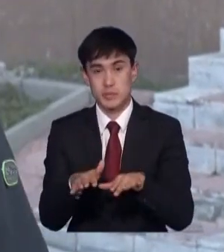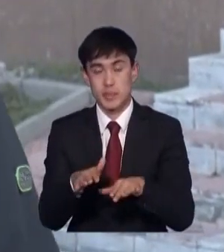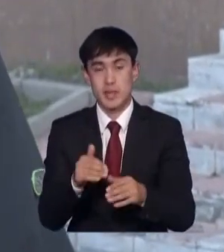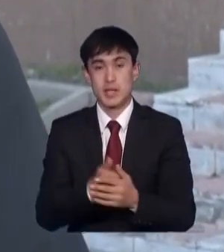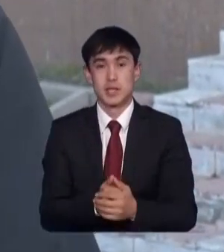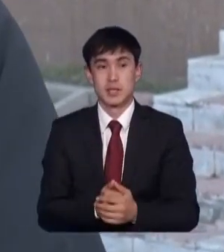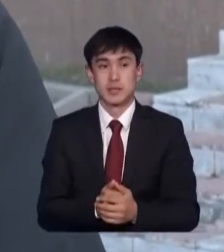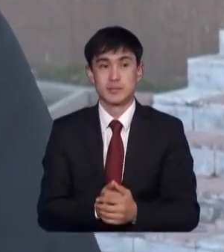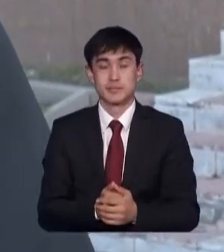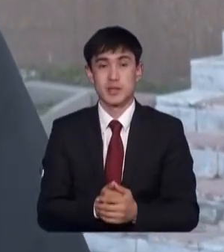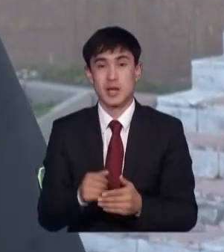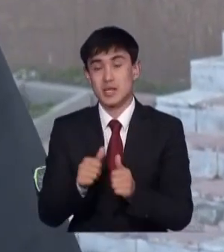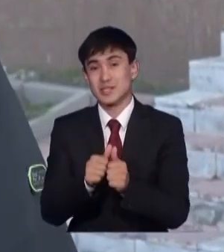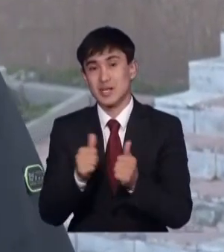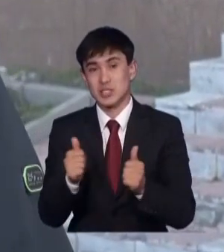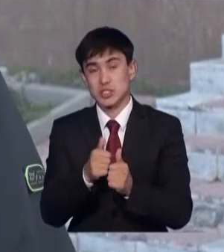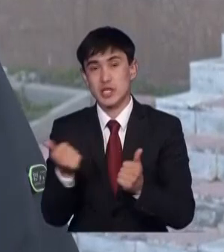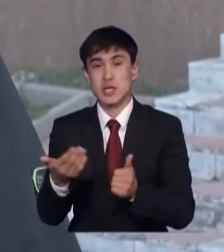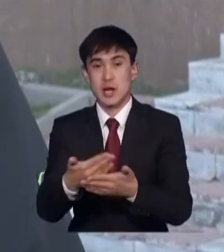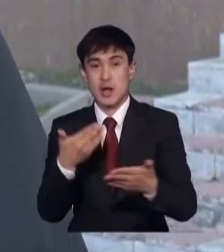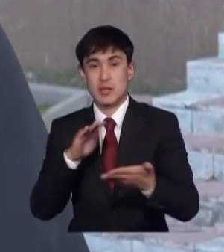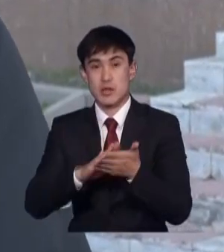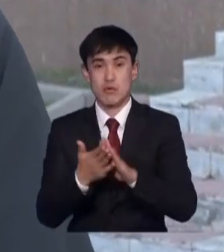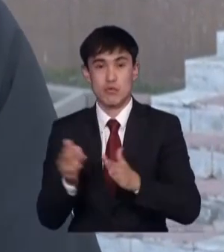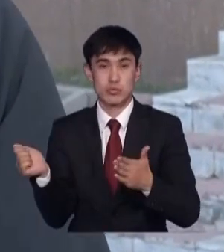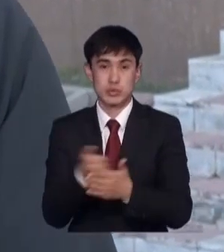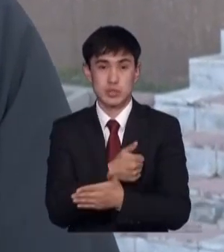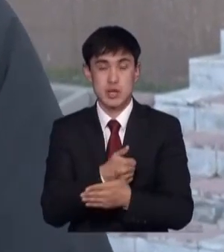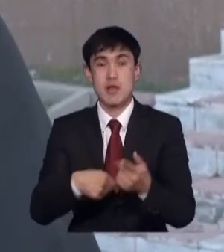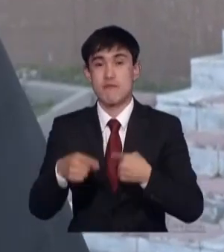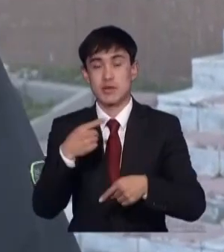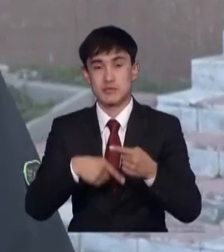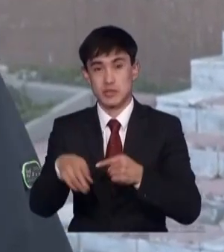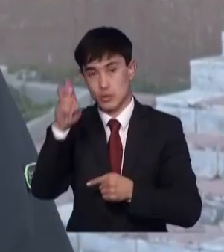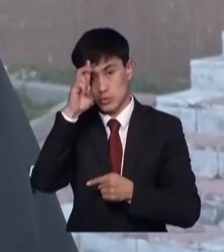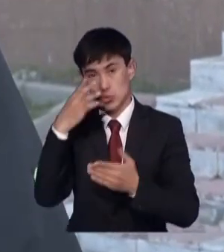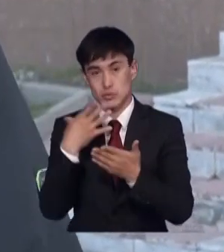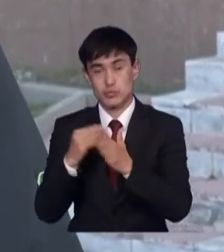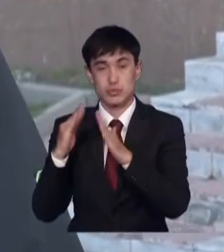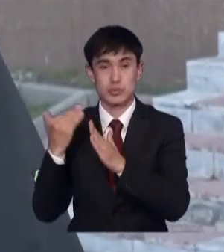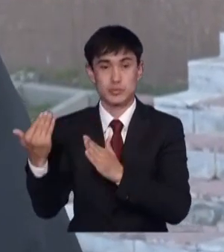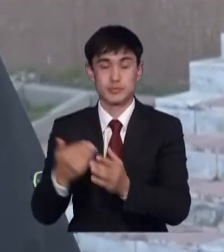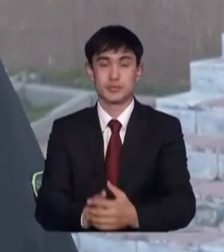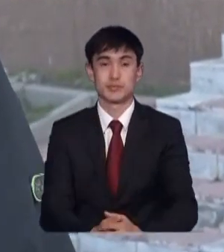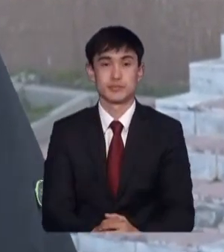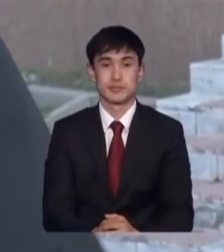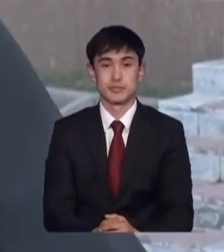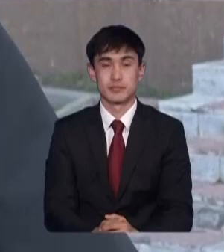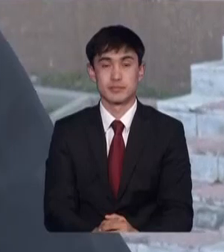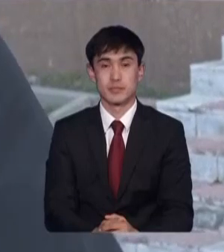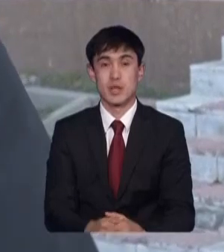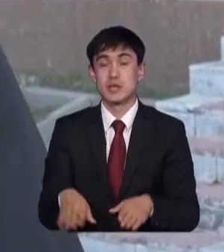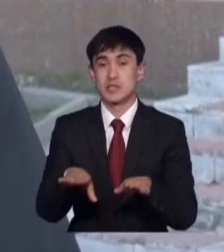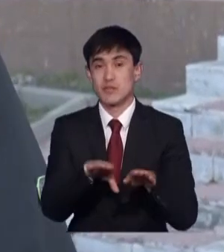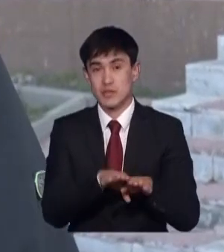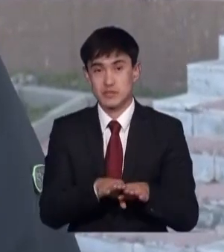по расторжению ране заключённых договоров и возврату жилья в государственный жилищный фонд